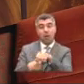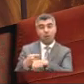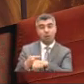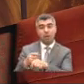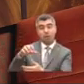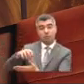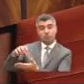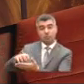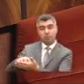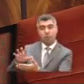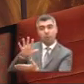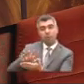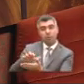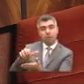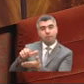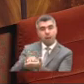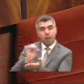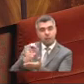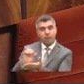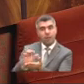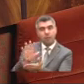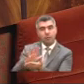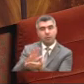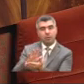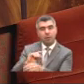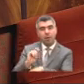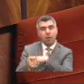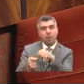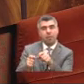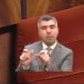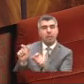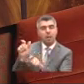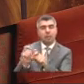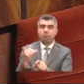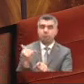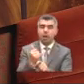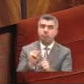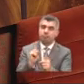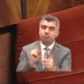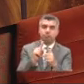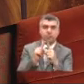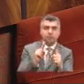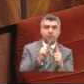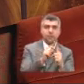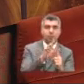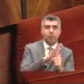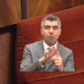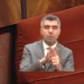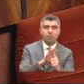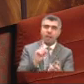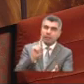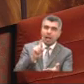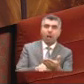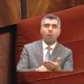الظروف المعيشية للفلاحين والساكنة القروية بصفة عامة، وكذلك هو أولوية قصوى للوزارة في